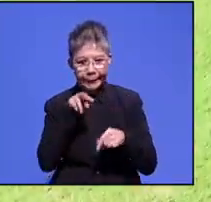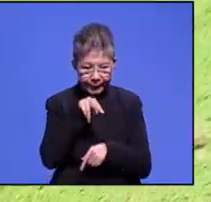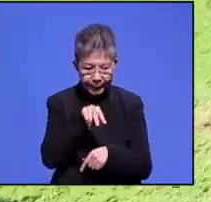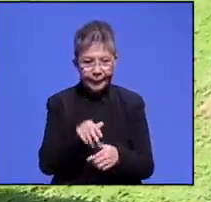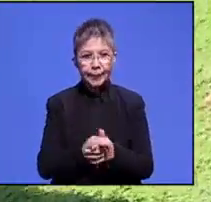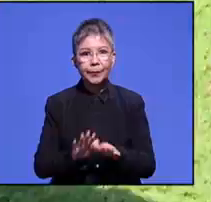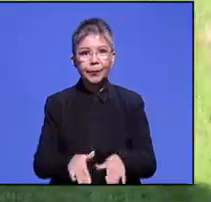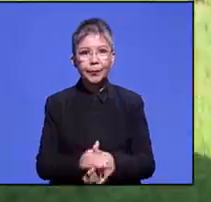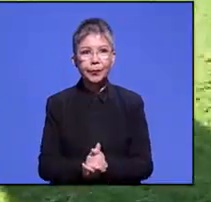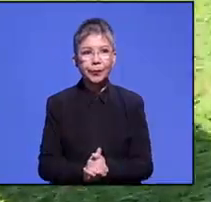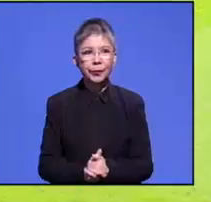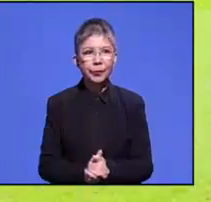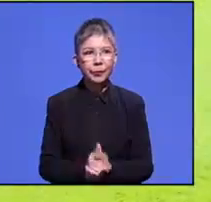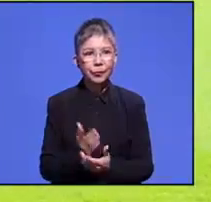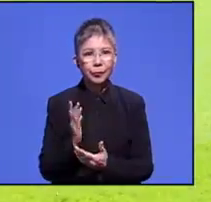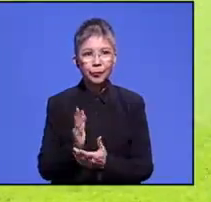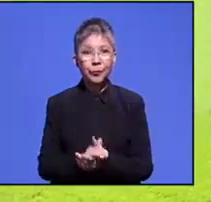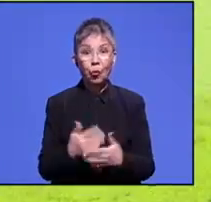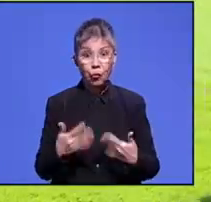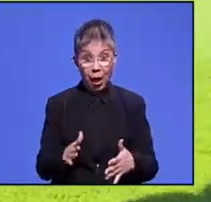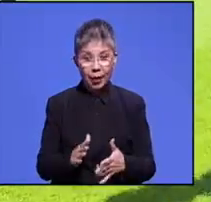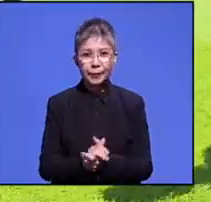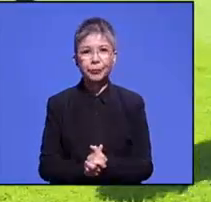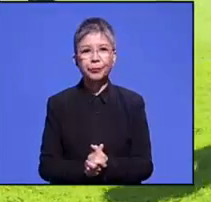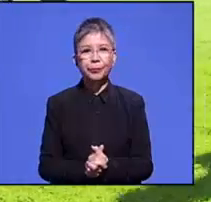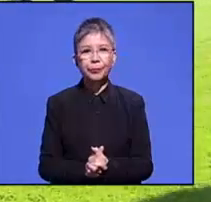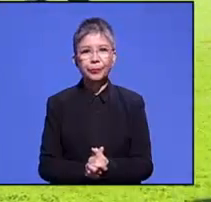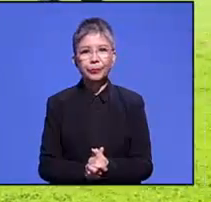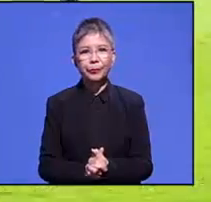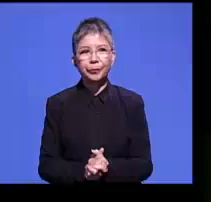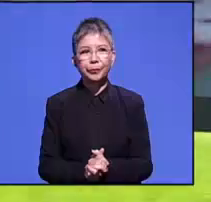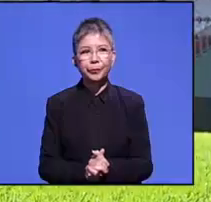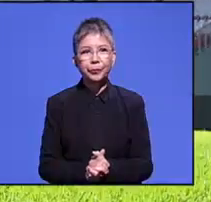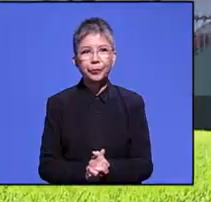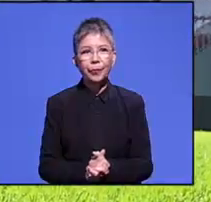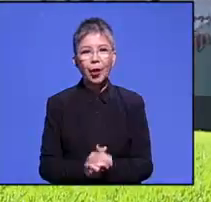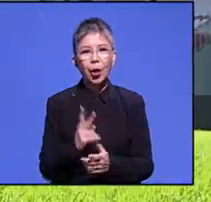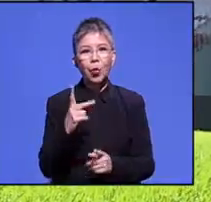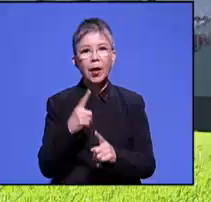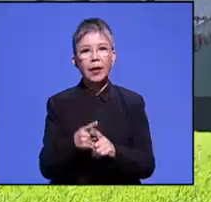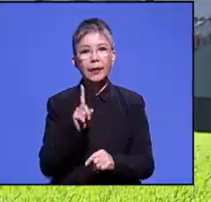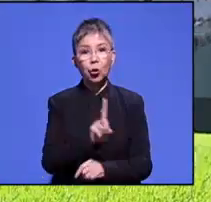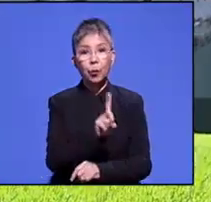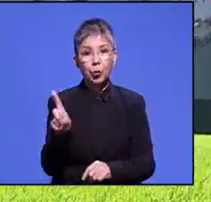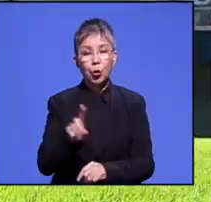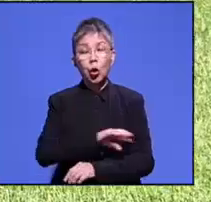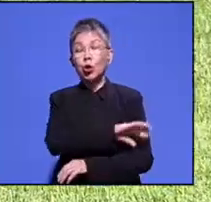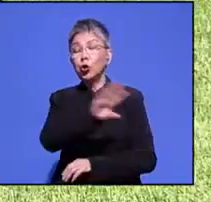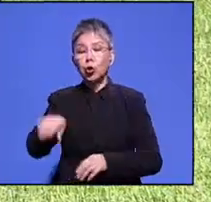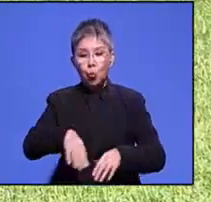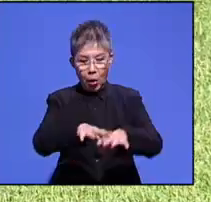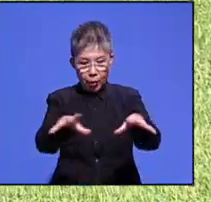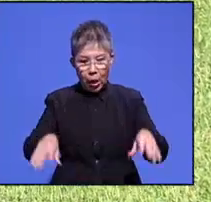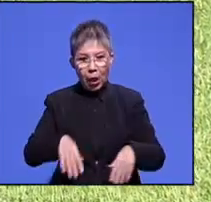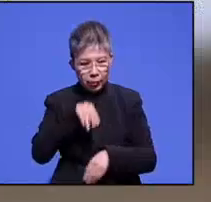length depannya dapat Gede banyak tidak sekedar mencabut biasa ya dua kali sepekan seluruh lapangan harus